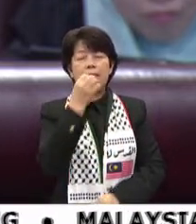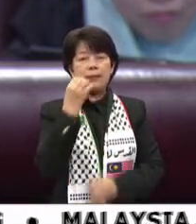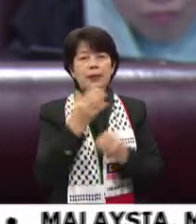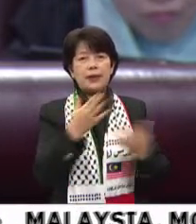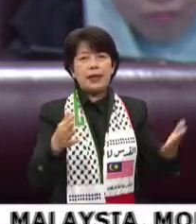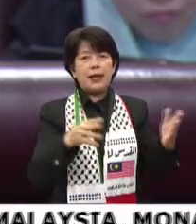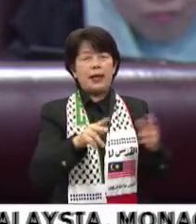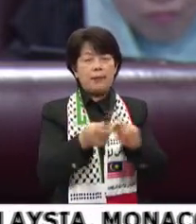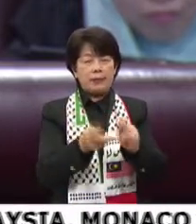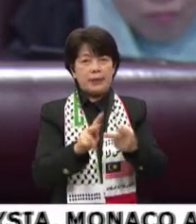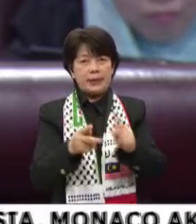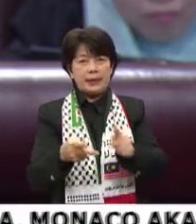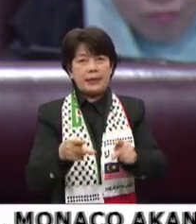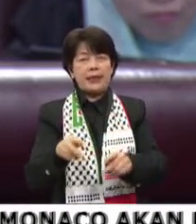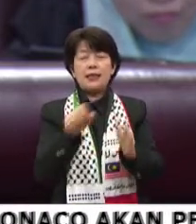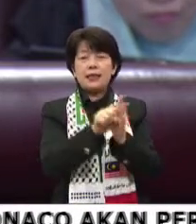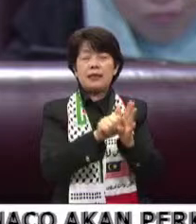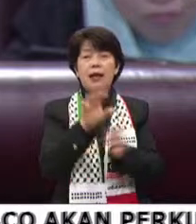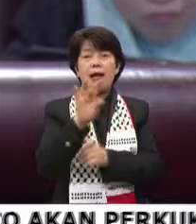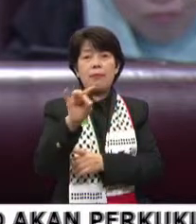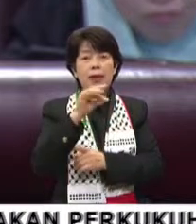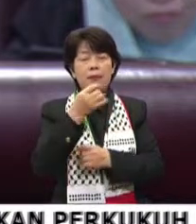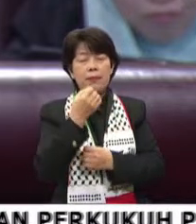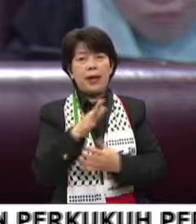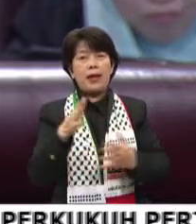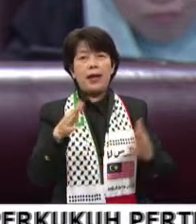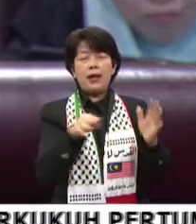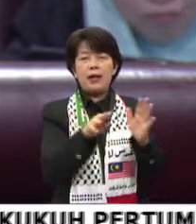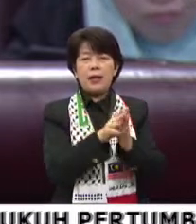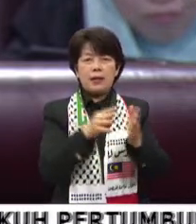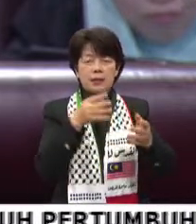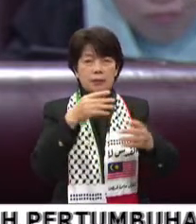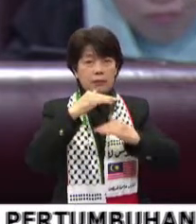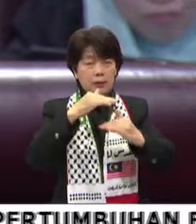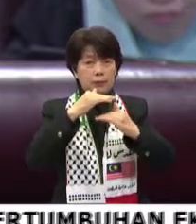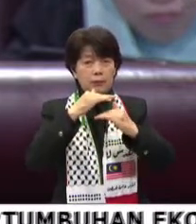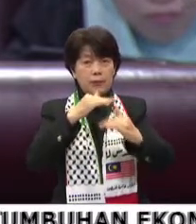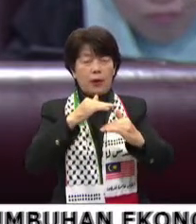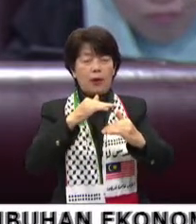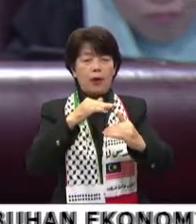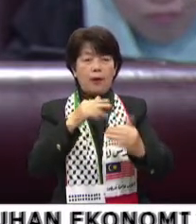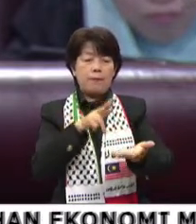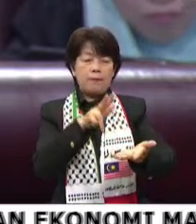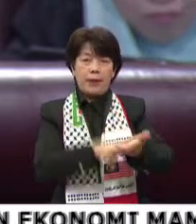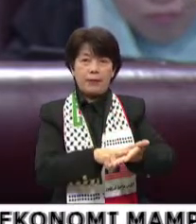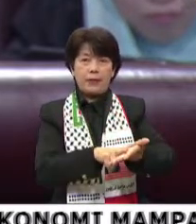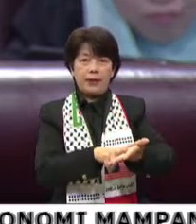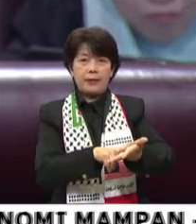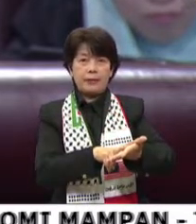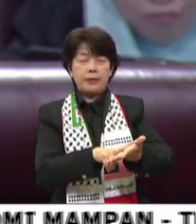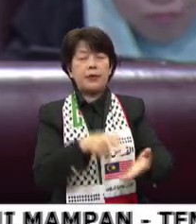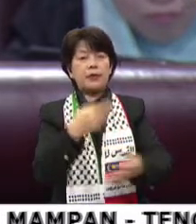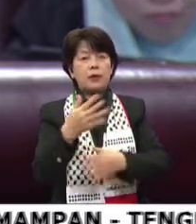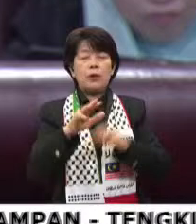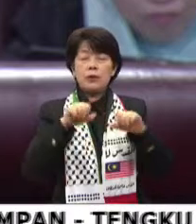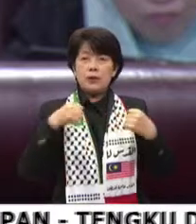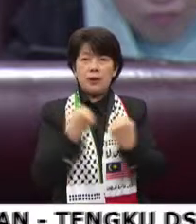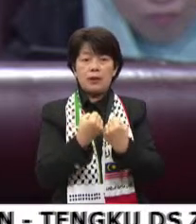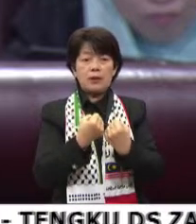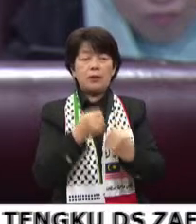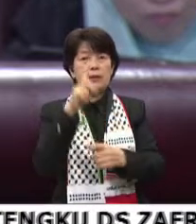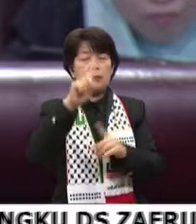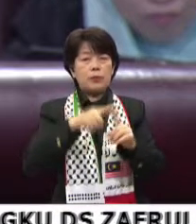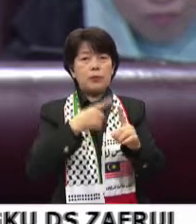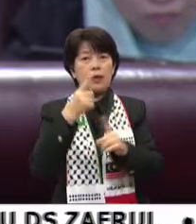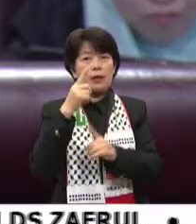meminda seksyen 8 untuk melanjutkan tempoh masa permohonan pendaftaran sesuatu kesatuan sekerja dari S